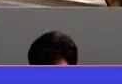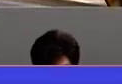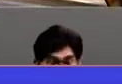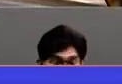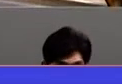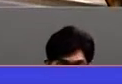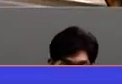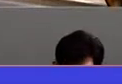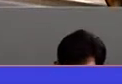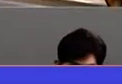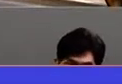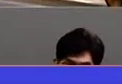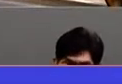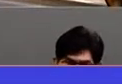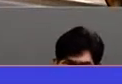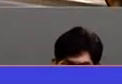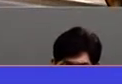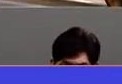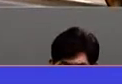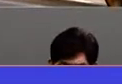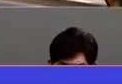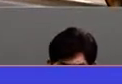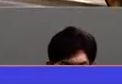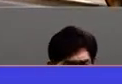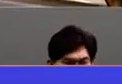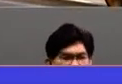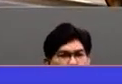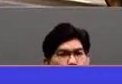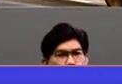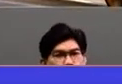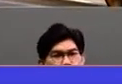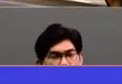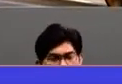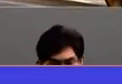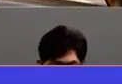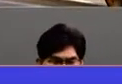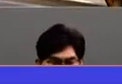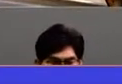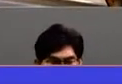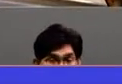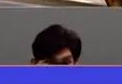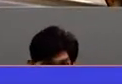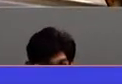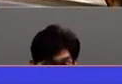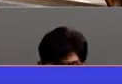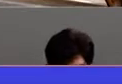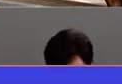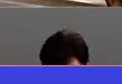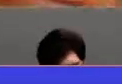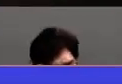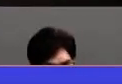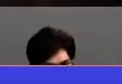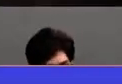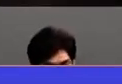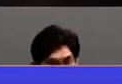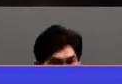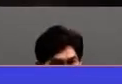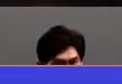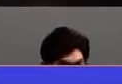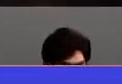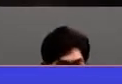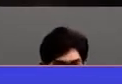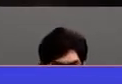ความเห็นชอบนะคะงบกลางเนี้ยรายการค่าใช้จ่ายเพื่อที่จะกระตุ้นเศรษฐกิจนี้โดยมีแหล่งเงินนะคะจากการจัดเก็บรายได้